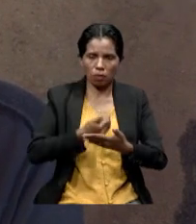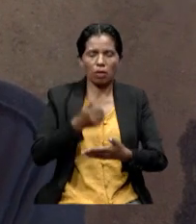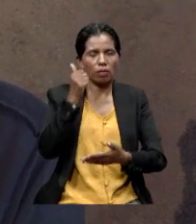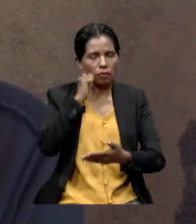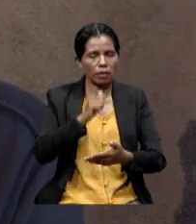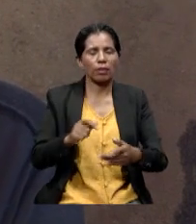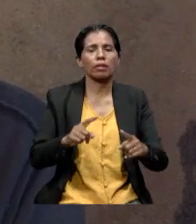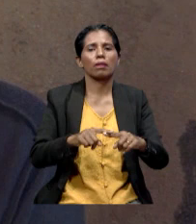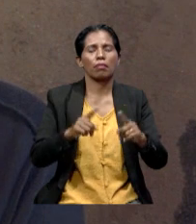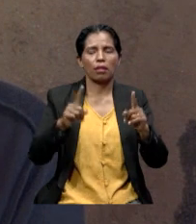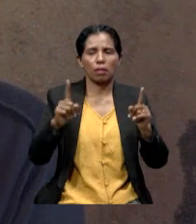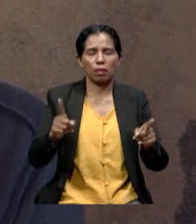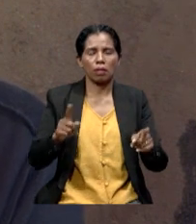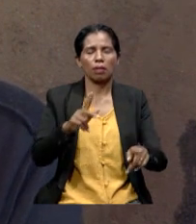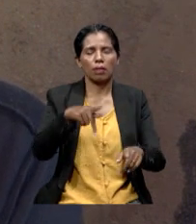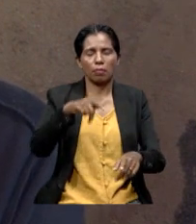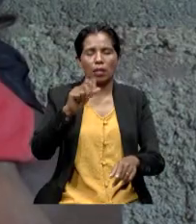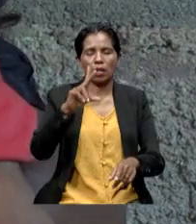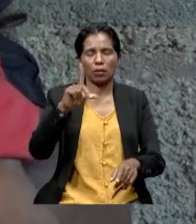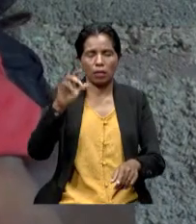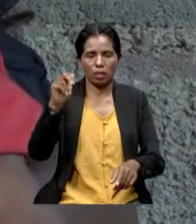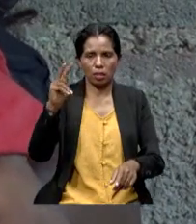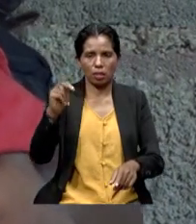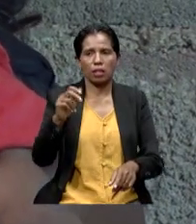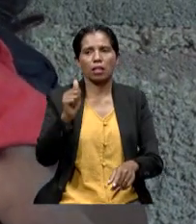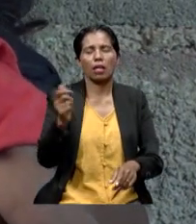maybe tratamento ba Paulina nia kondisaun